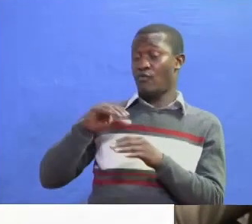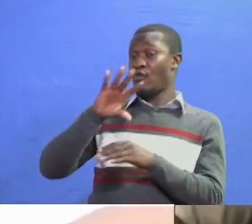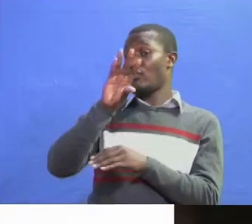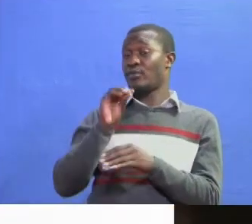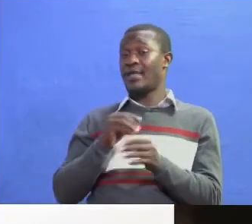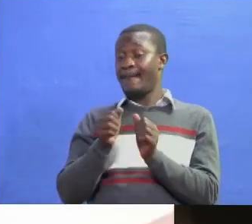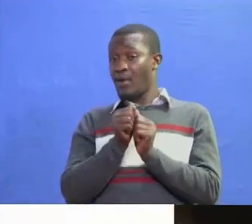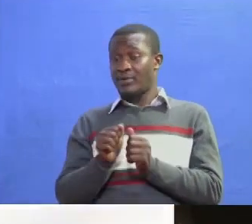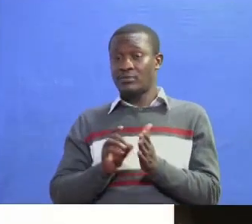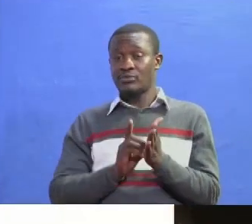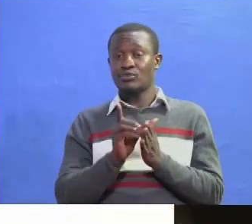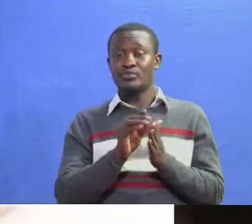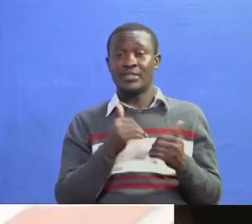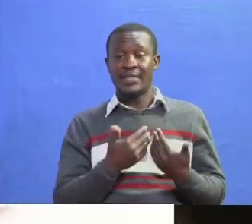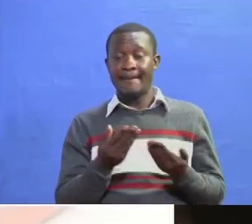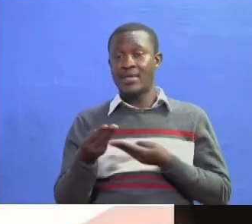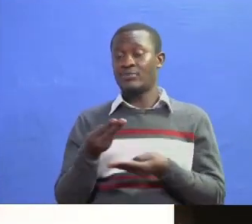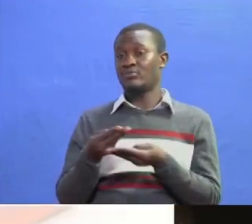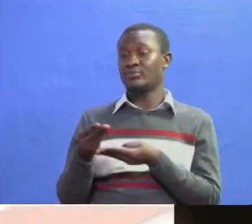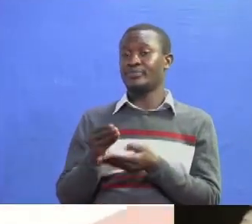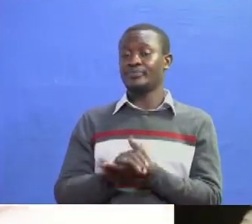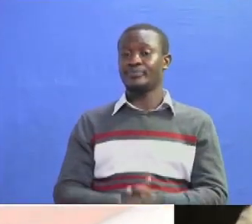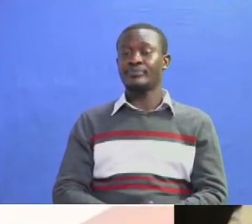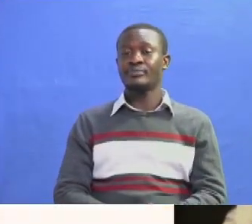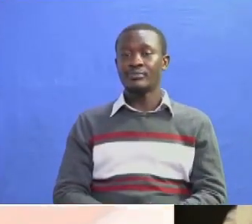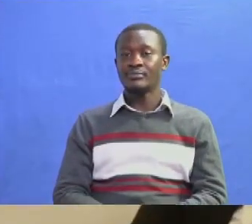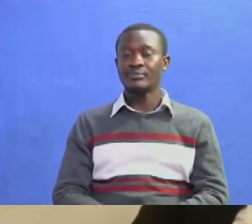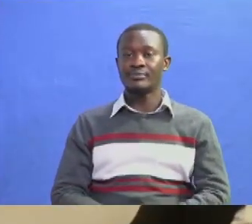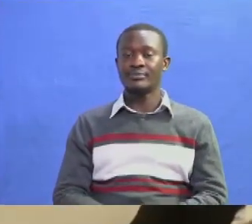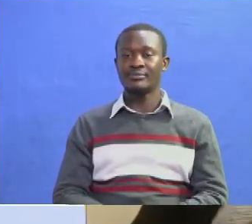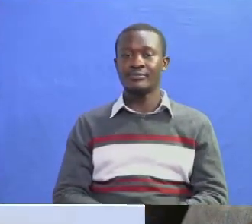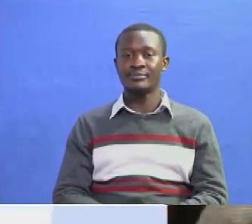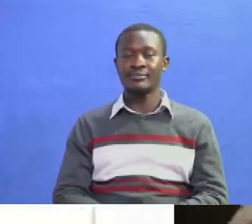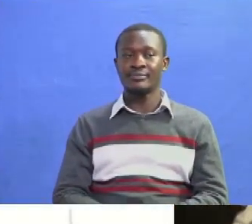pamoja na kuendeleza ushirikiano wa kibiashara. Dorothy Musyoka, Runinga ya KUTV.